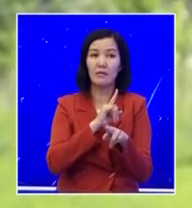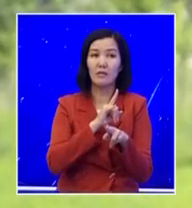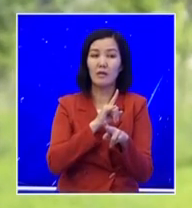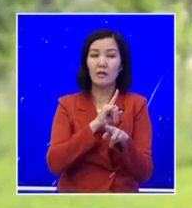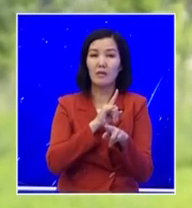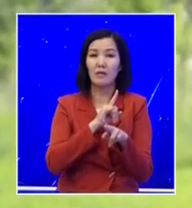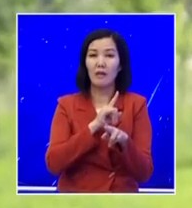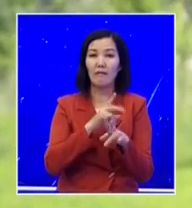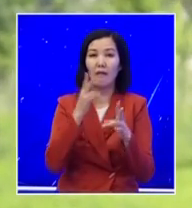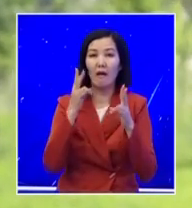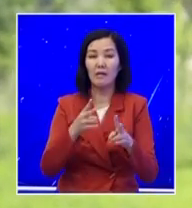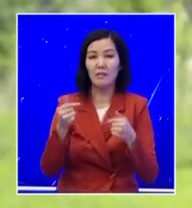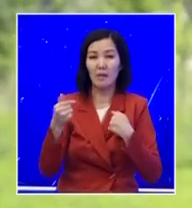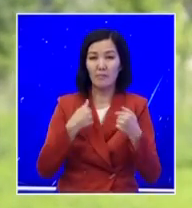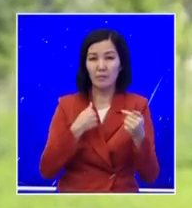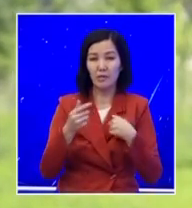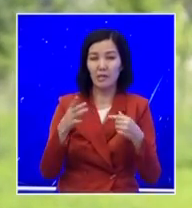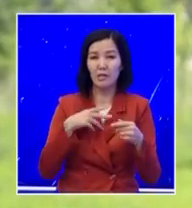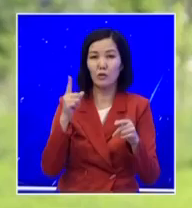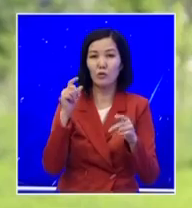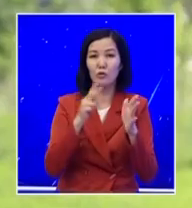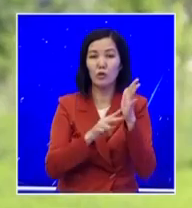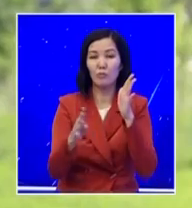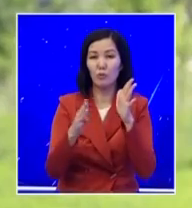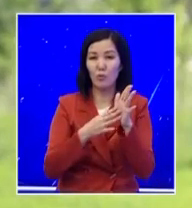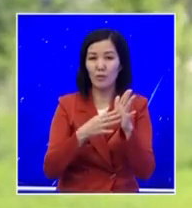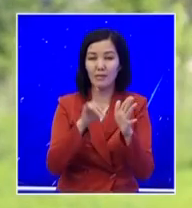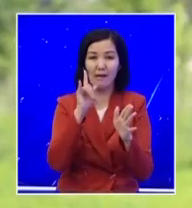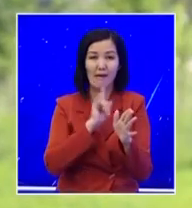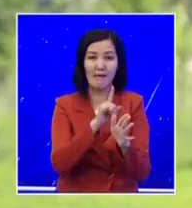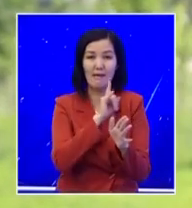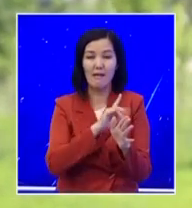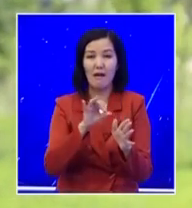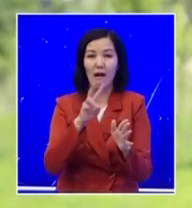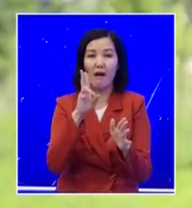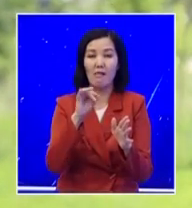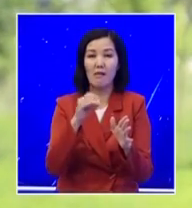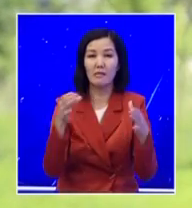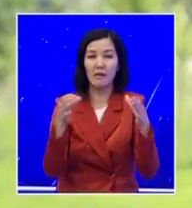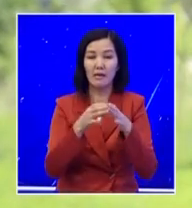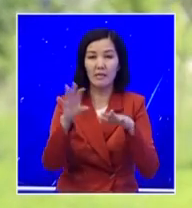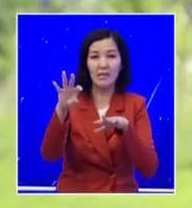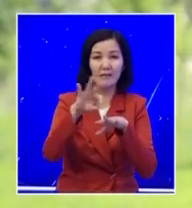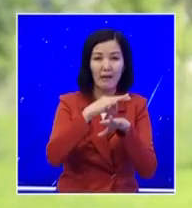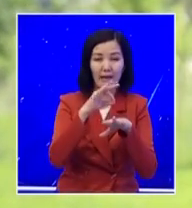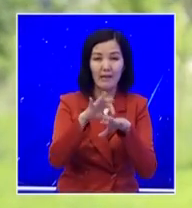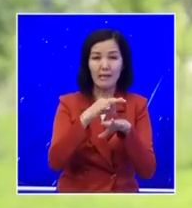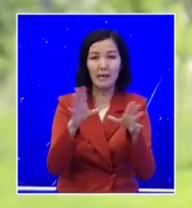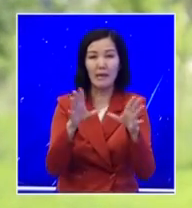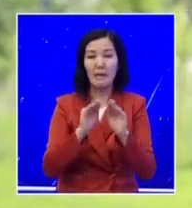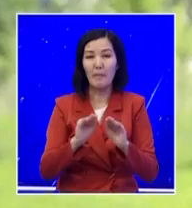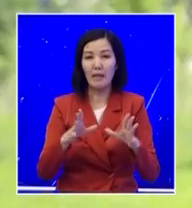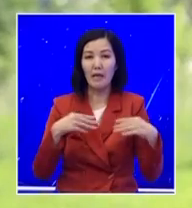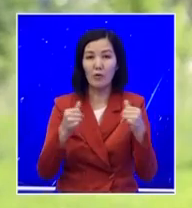жүйелерінде азап шекті. Біздің қазақтың 179 әйелі, яғни алаш қайраткерлерінің оқығандардың әйелдері мен